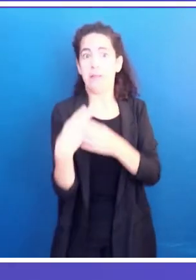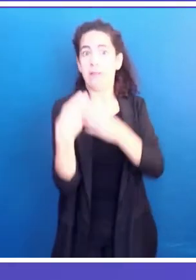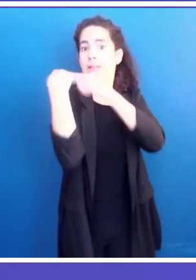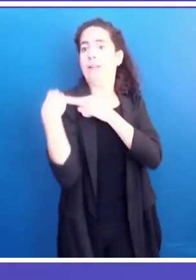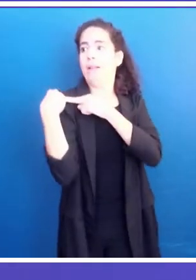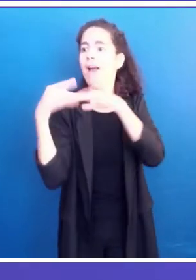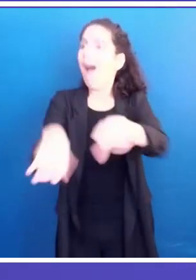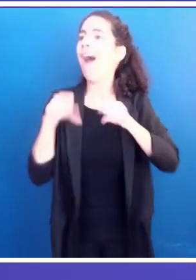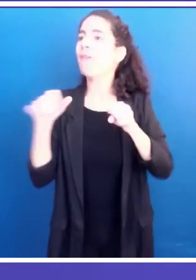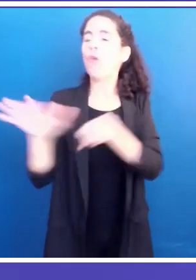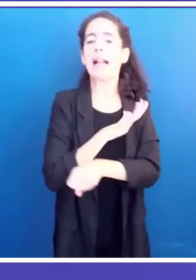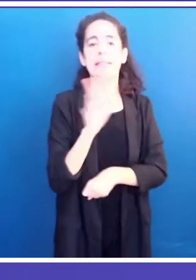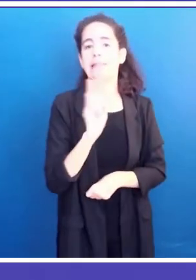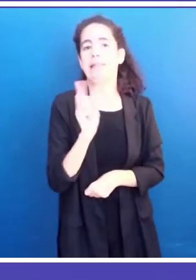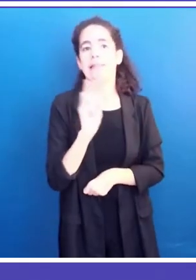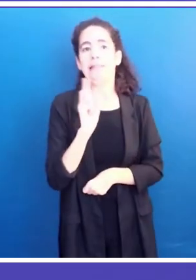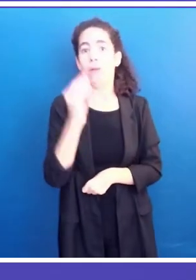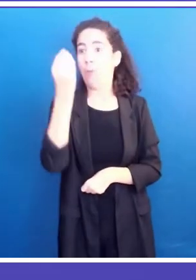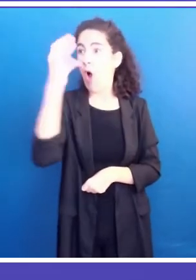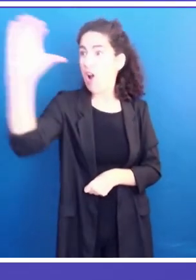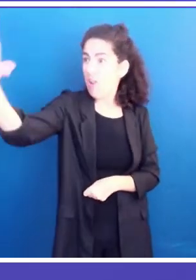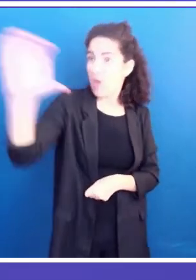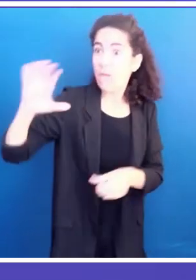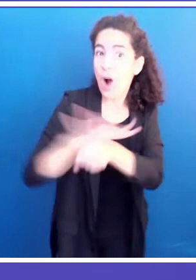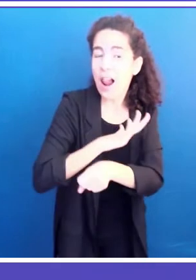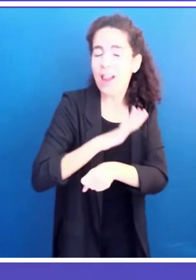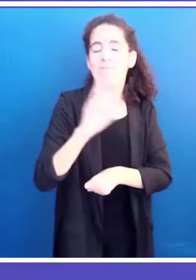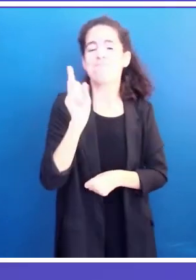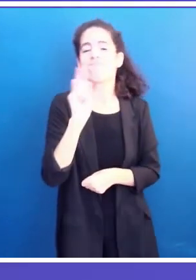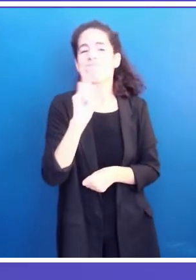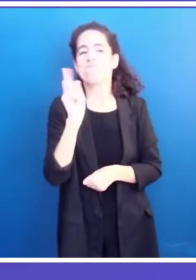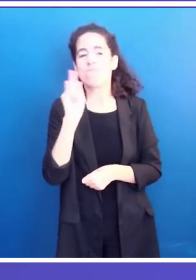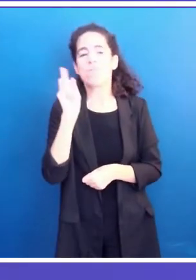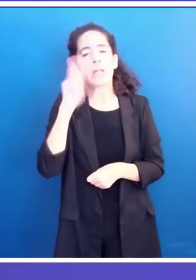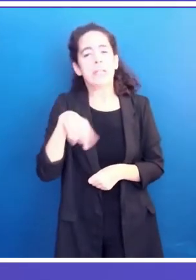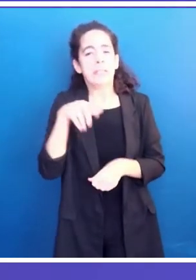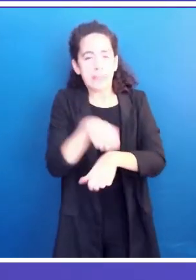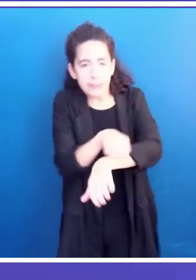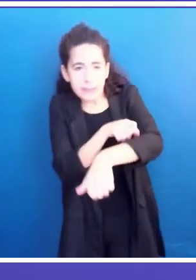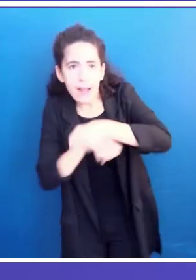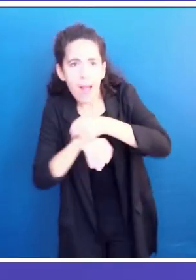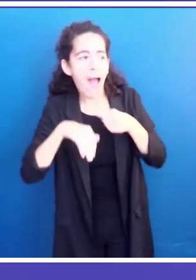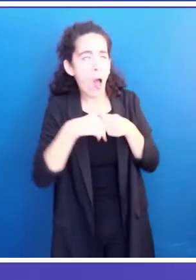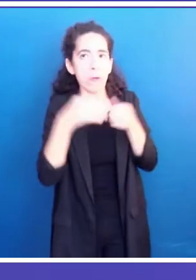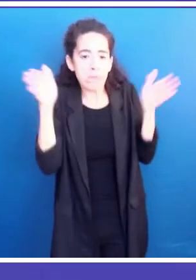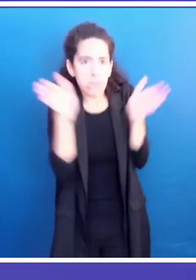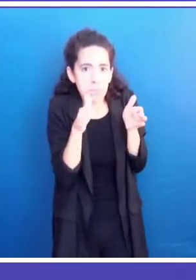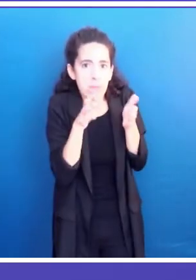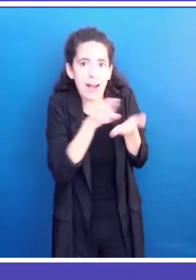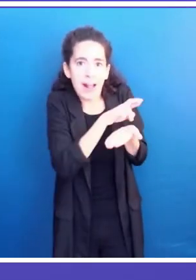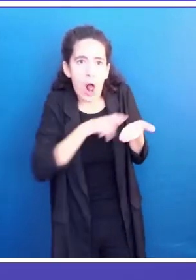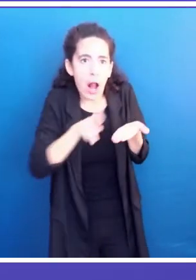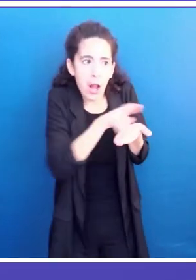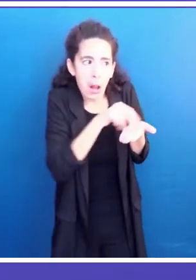في المجلس البلدي ليس لدينا كافة الكفاءات والمهارات، ولكن يمكن أن نطلق المشاريع الريادية